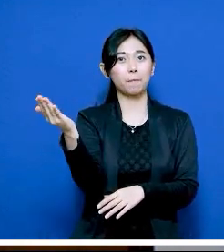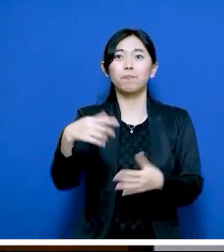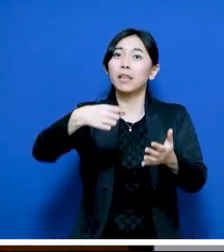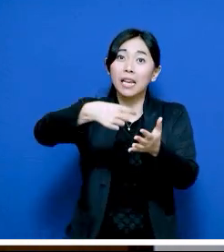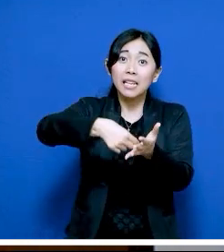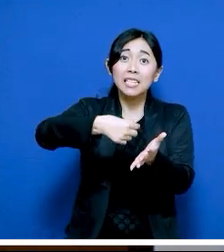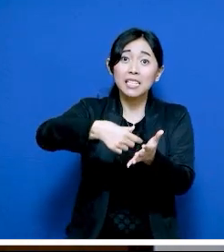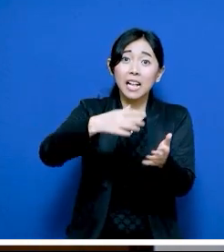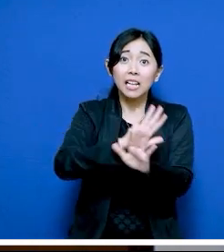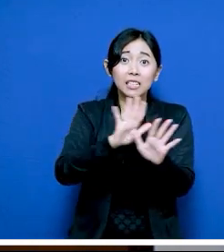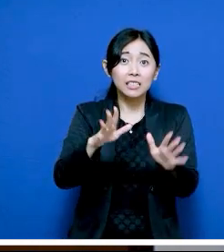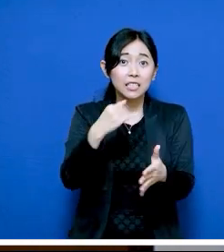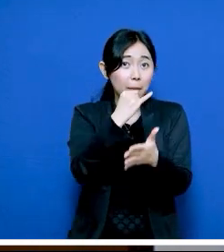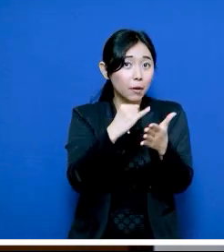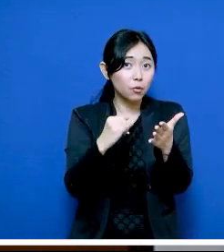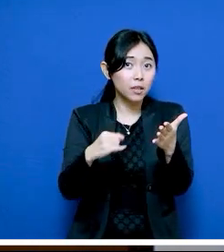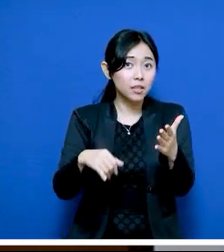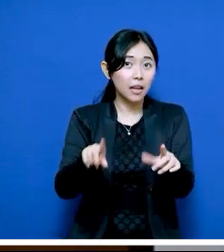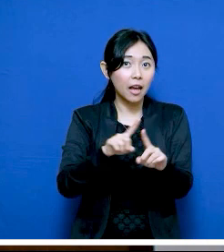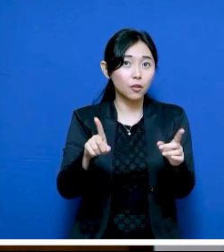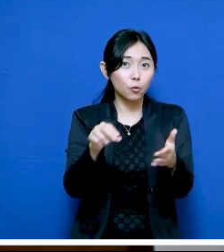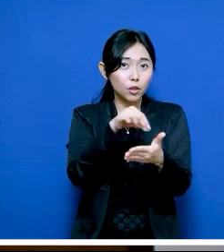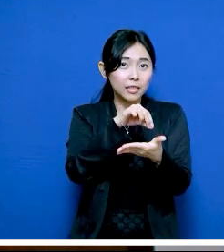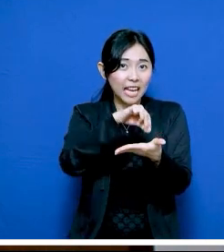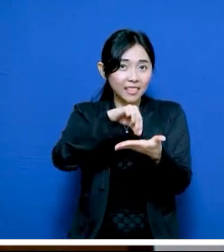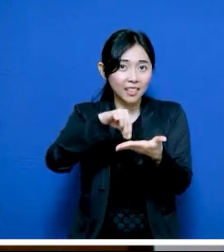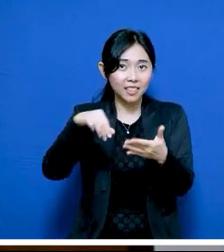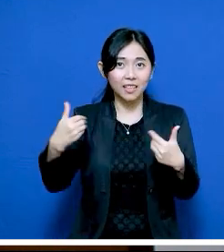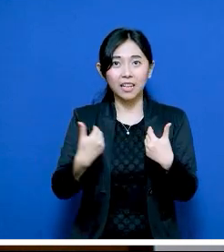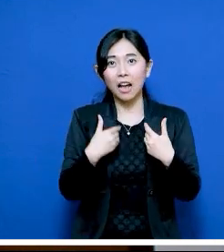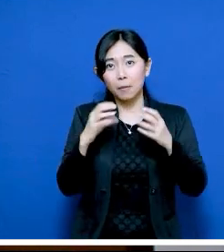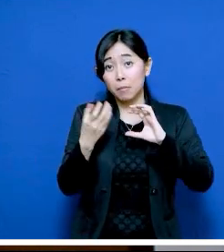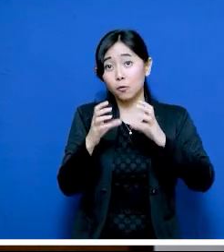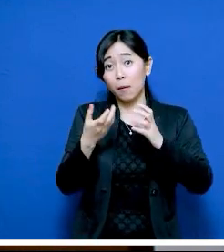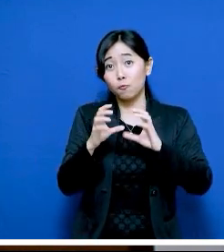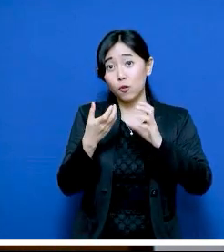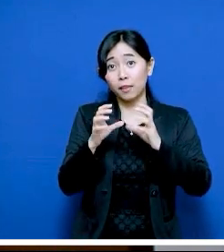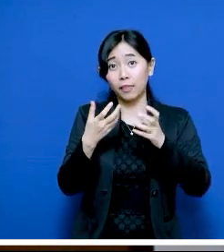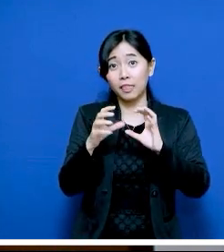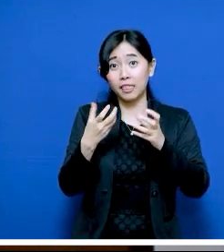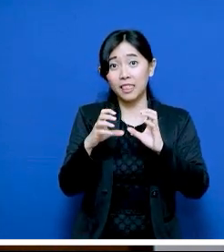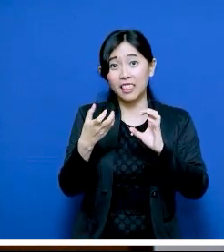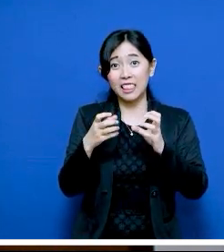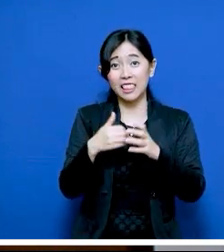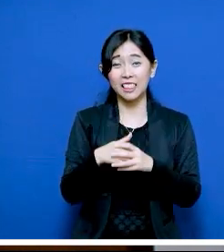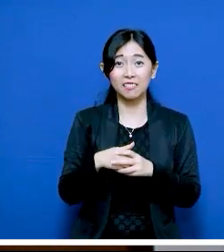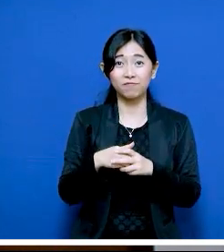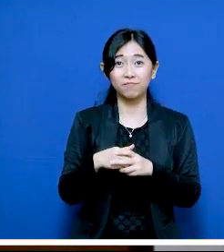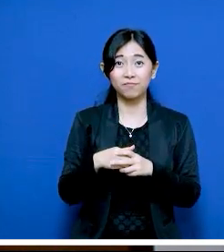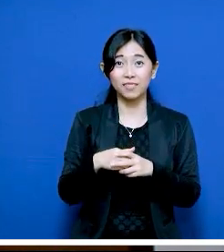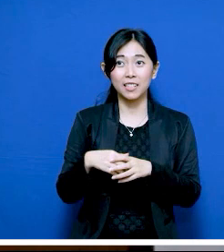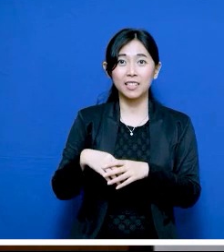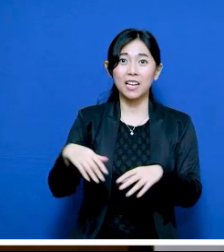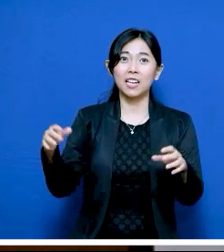Injil tidak melukiskan, tidak mencatat ada pergumulan yang dilakukan dulu. Di dalam pembacaan Injil